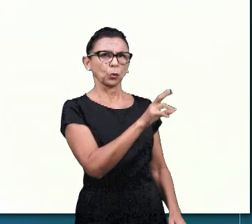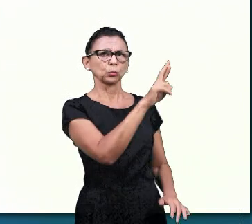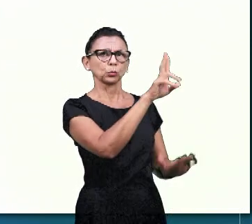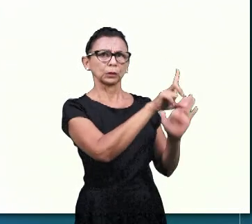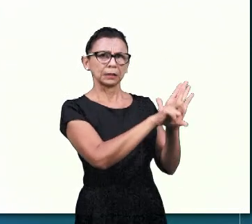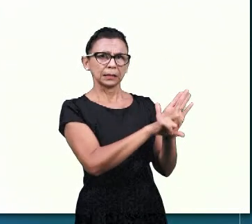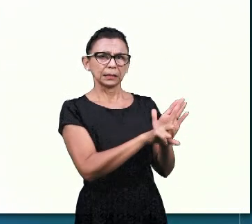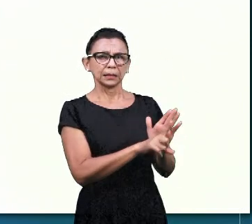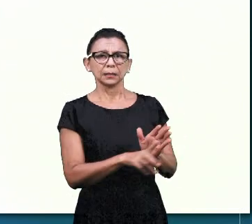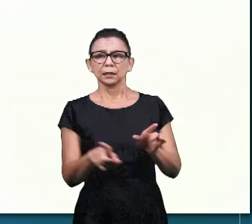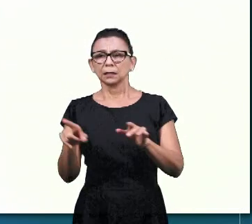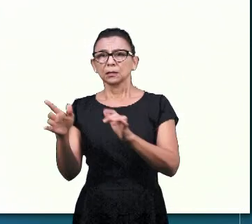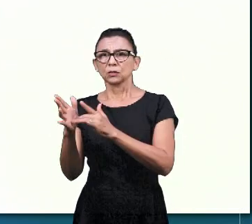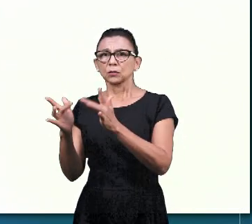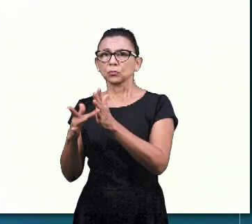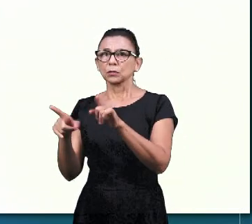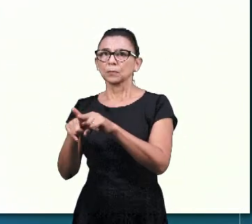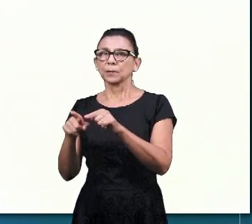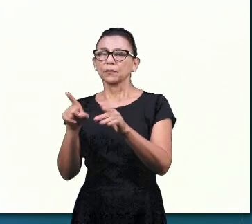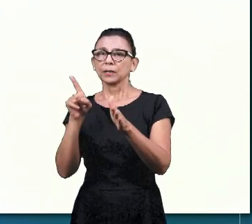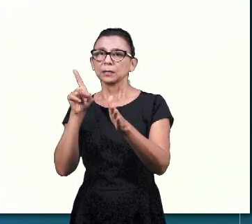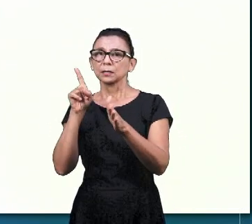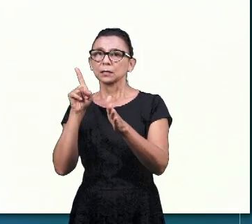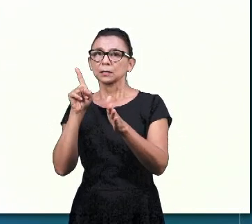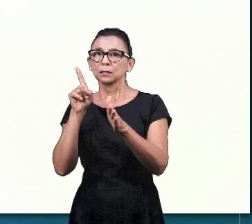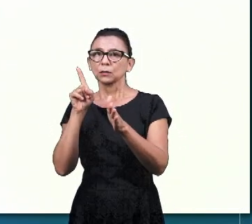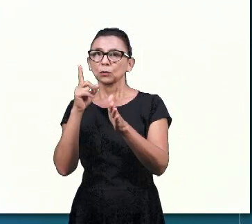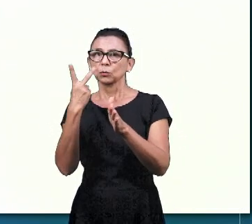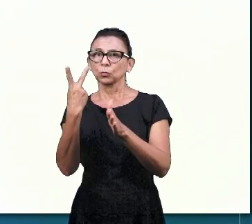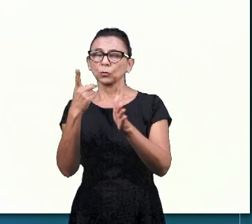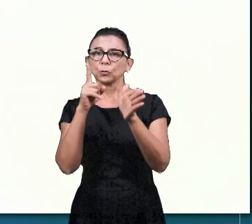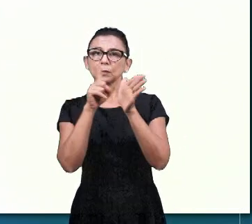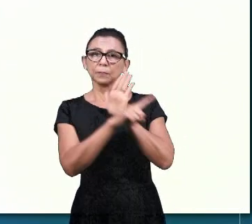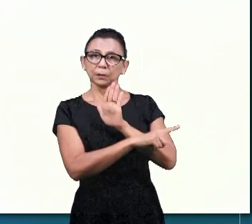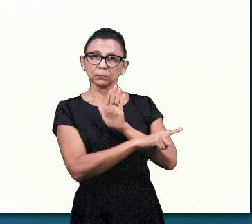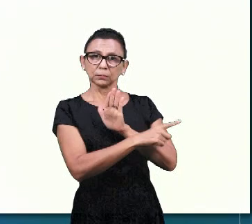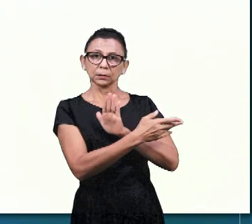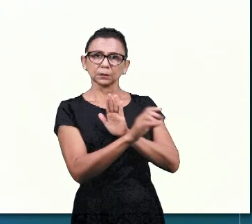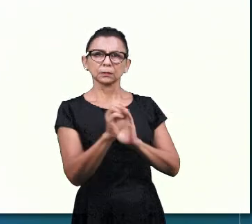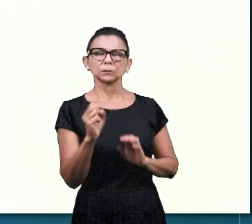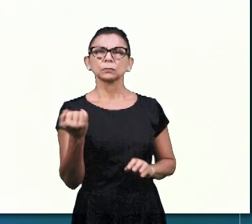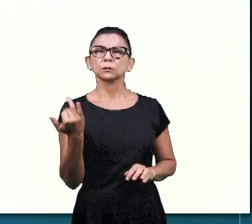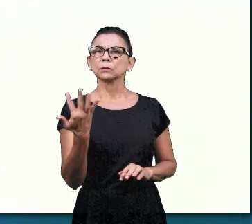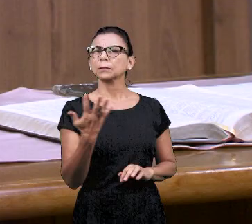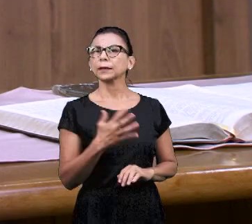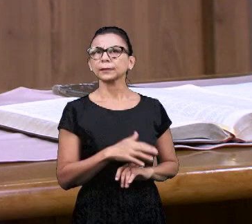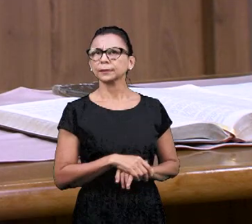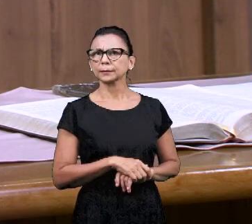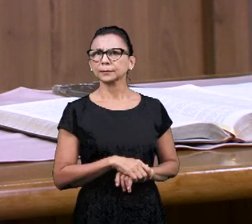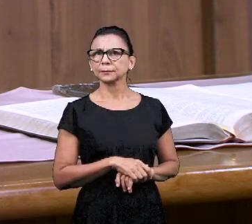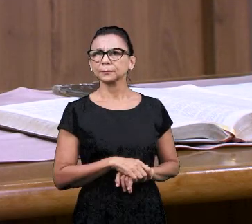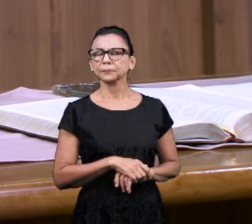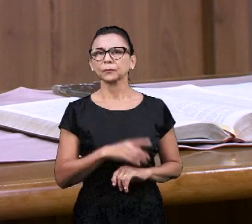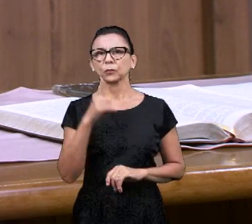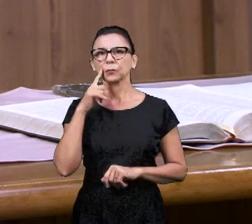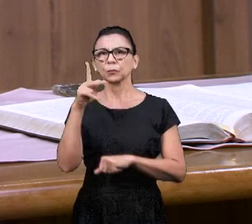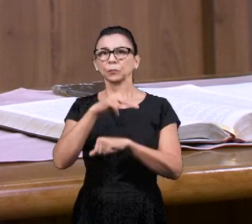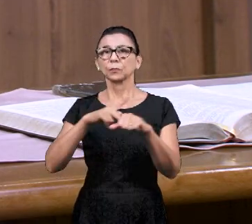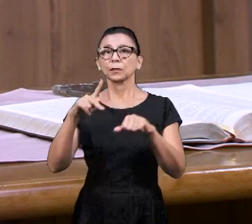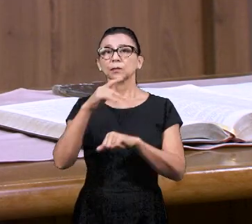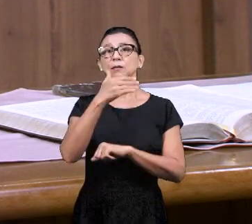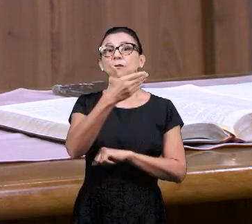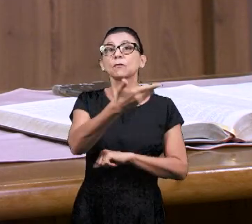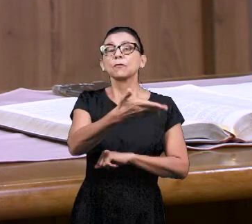2 questions. Quelles ont été ces questions? Et nous allons voir maintenant 3 réponses venues de l'étranger.